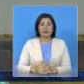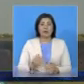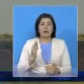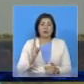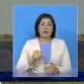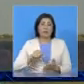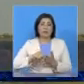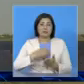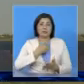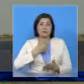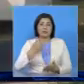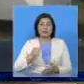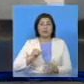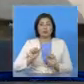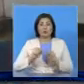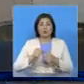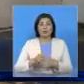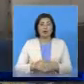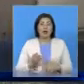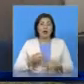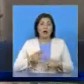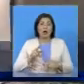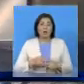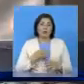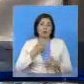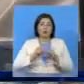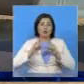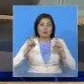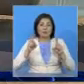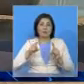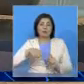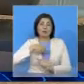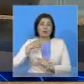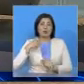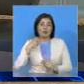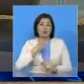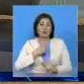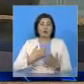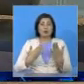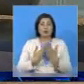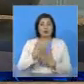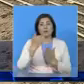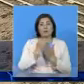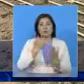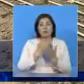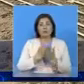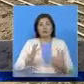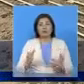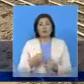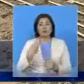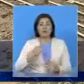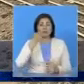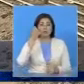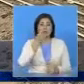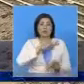қатысқысы келеді, ойлары болса қатыса алады. Ал бұл көкөніс жылыжайы жергілікті кәсіпкердің өзі үшін тың жоба саналатын бизнесті қолға алғанына 2